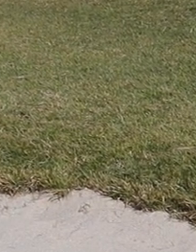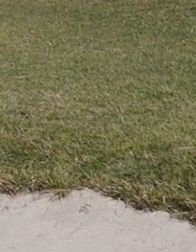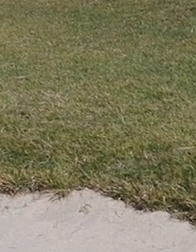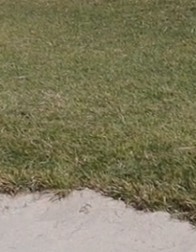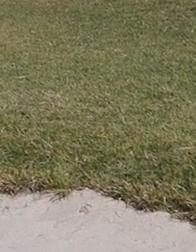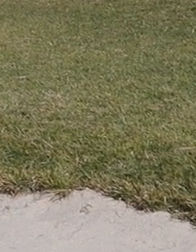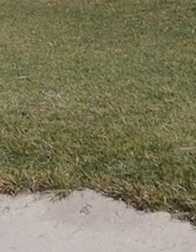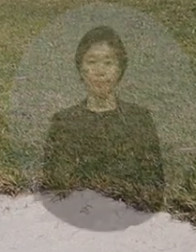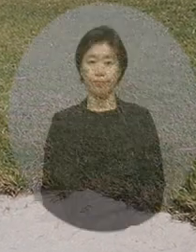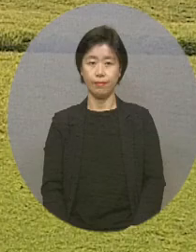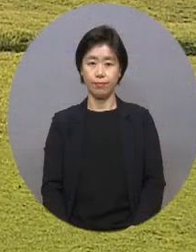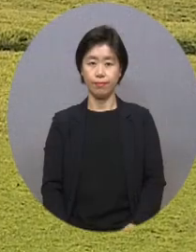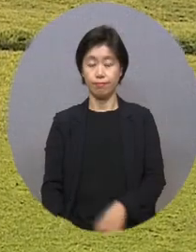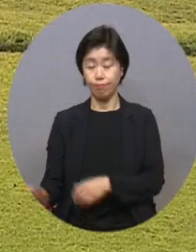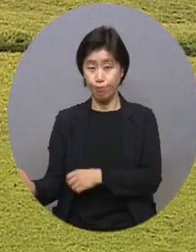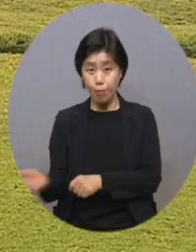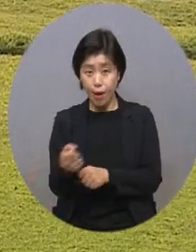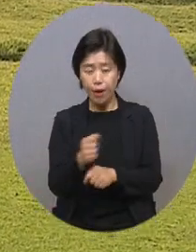아, 어, 나이스. 아우.